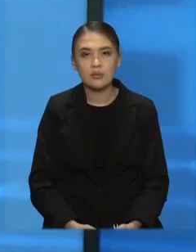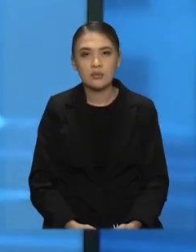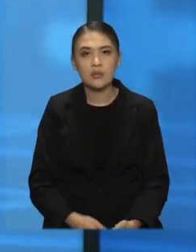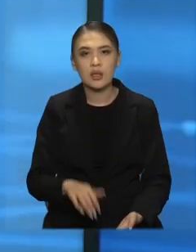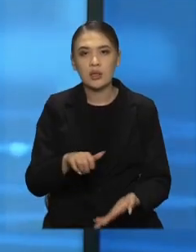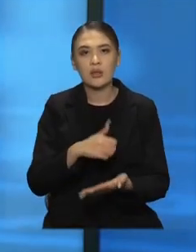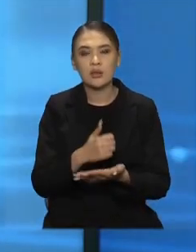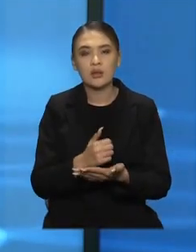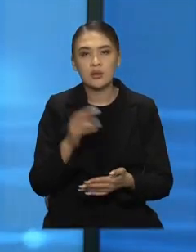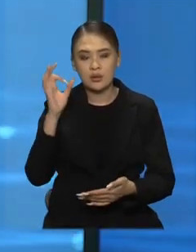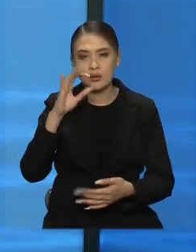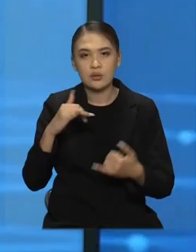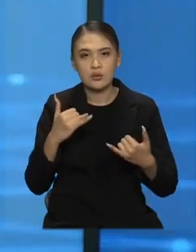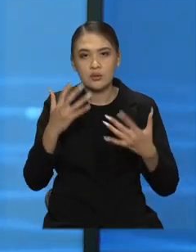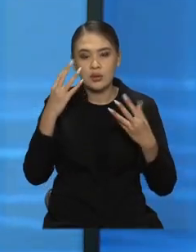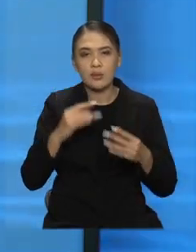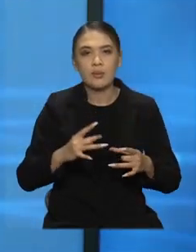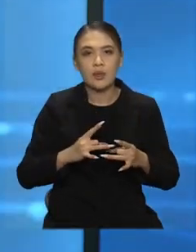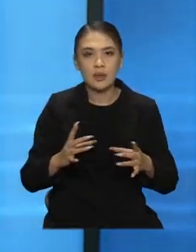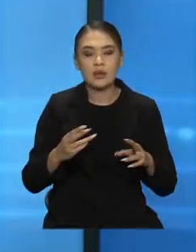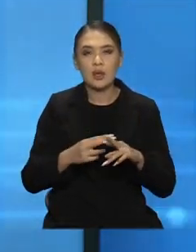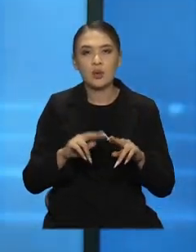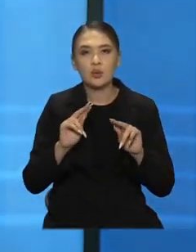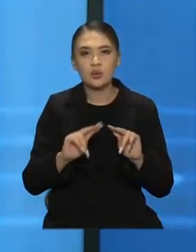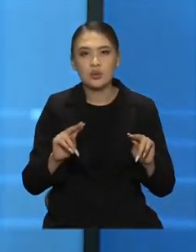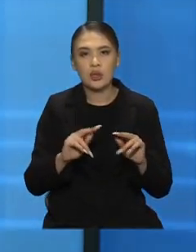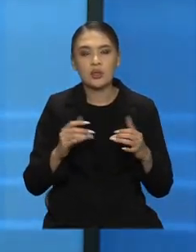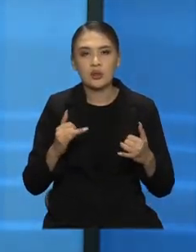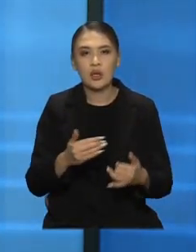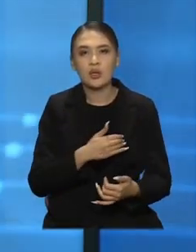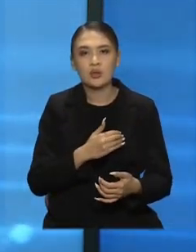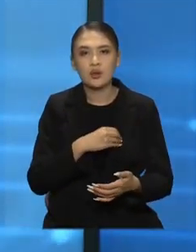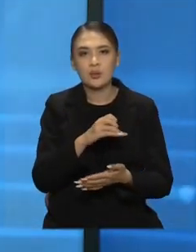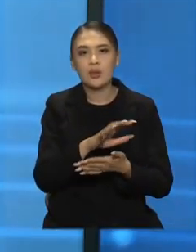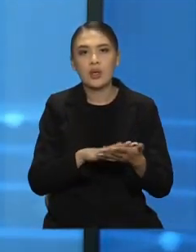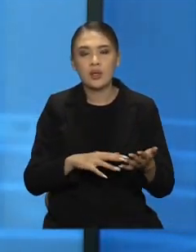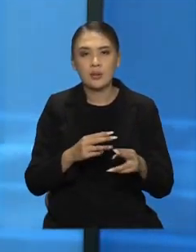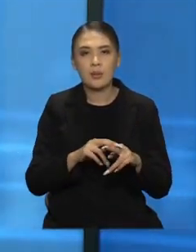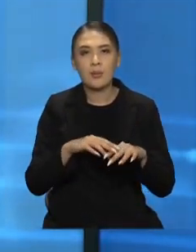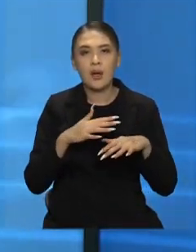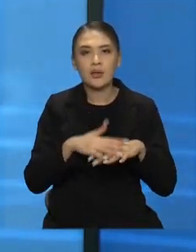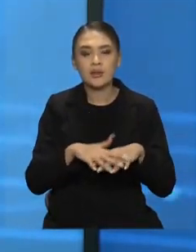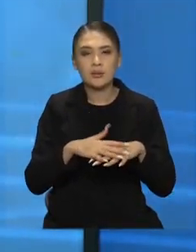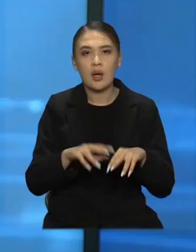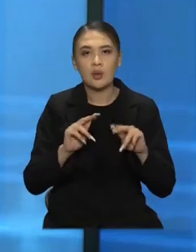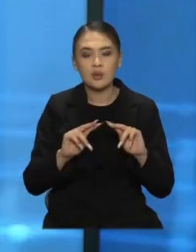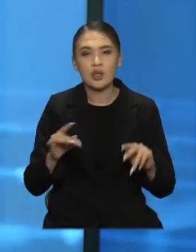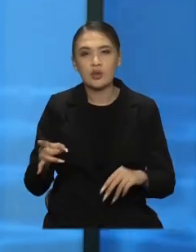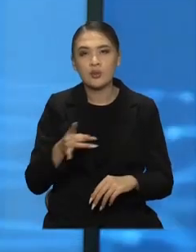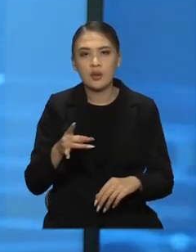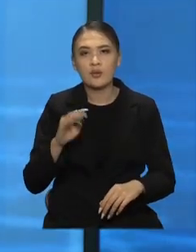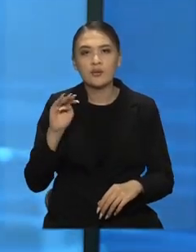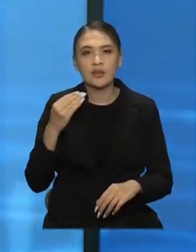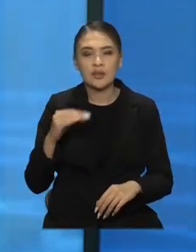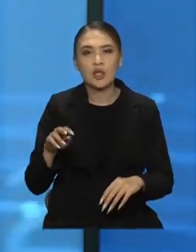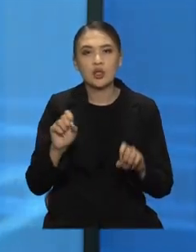Главную тему сегодняшнего дня – празднование Дня Учителя – я продолжу с Нурбеком Кунгожиным, учителем математики Республиканской